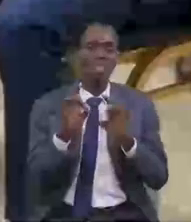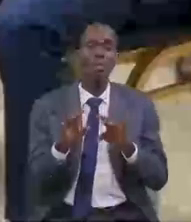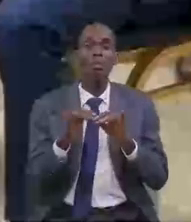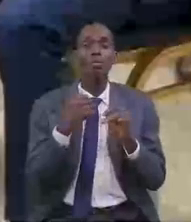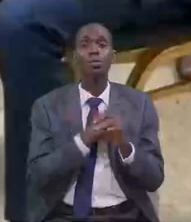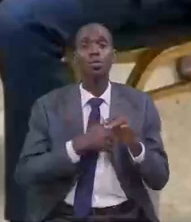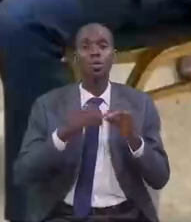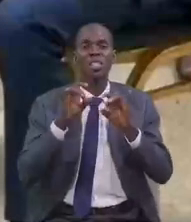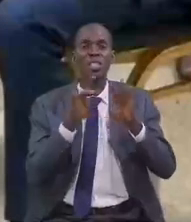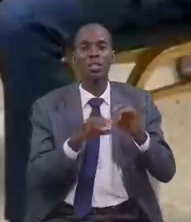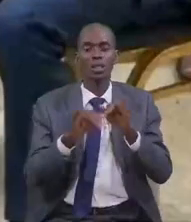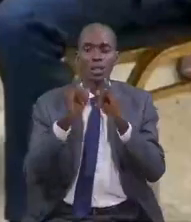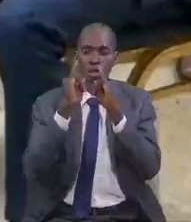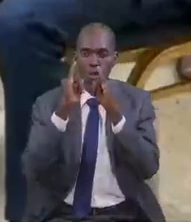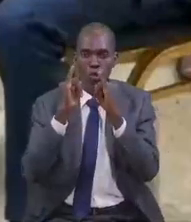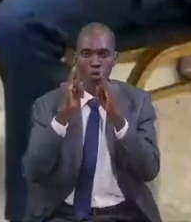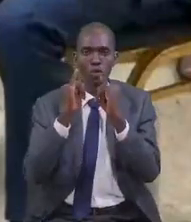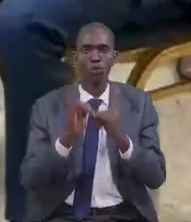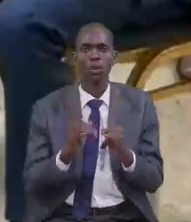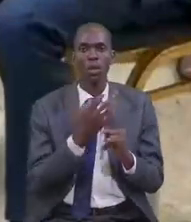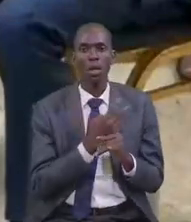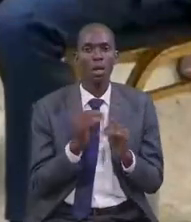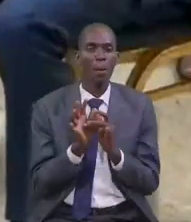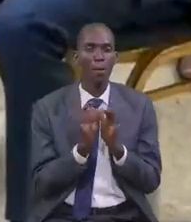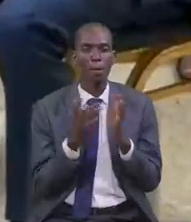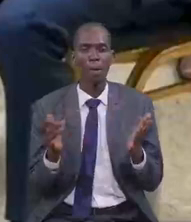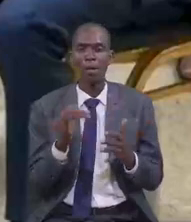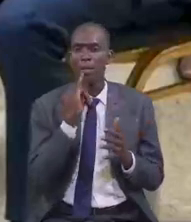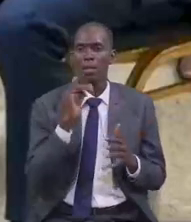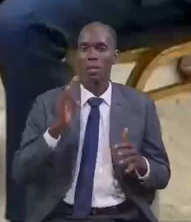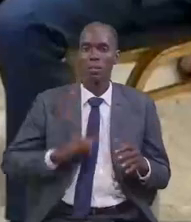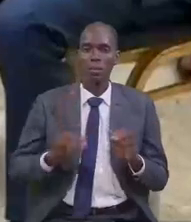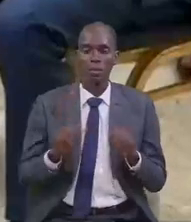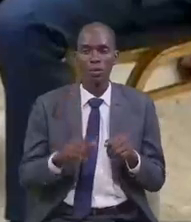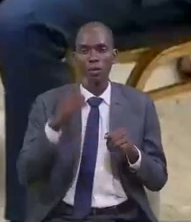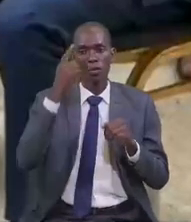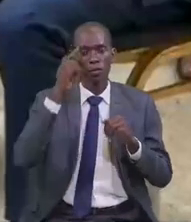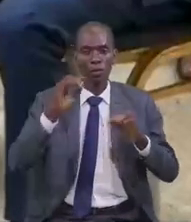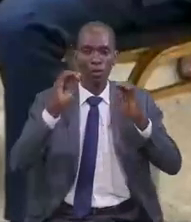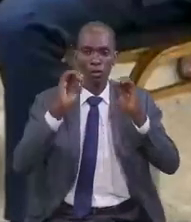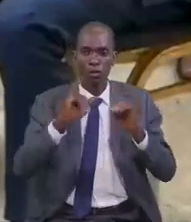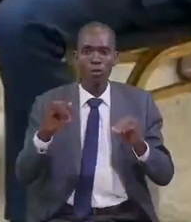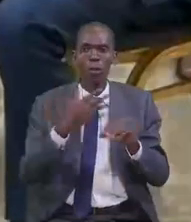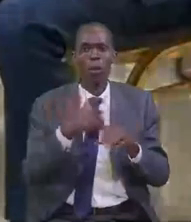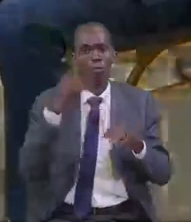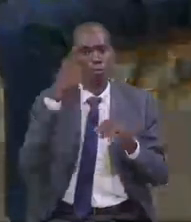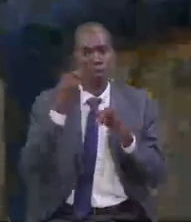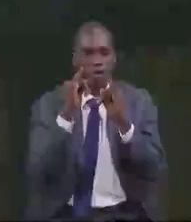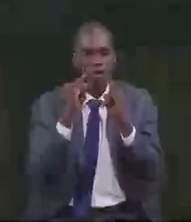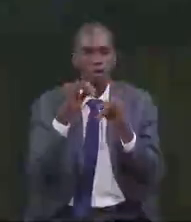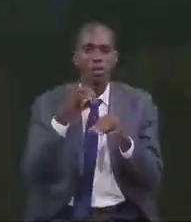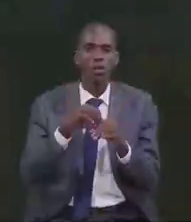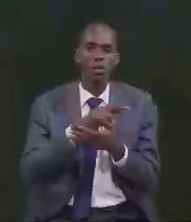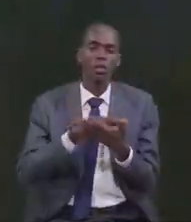les Écritures sont profitables, sont utiles pour enseigner, pour instruire.